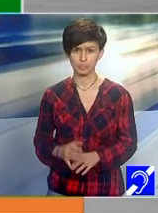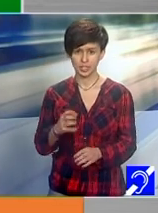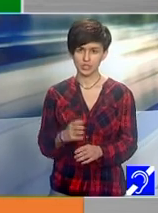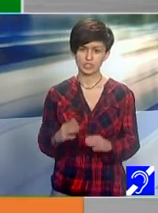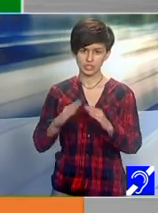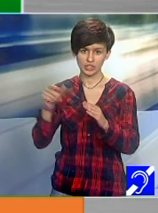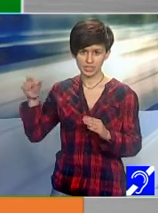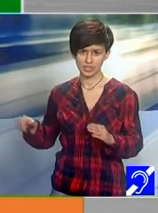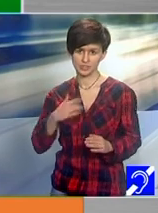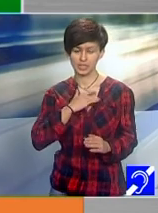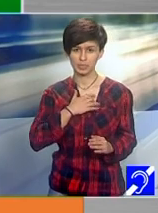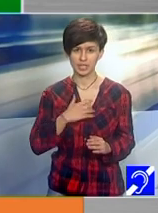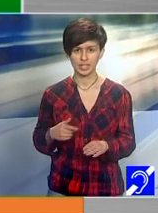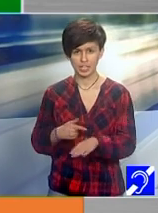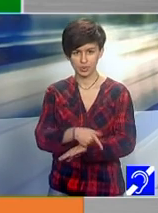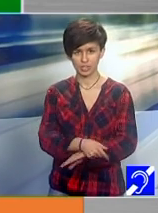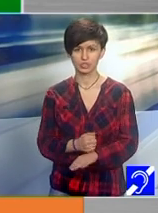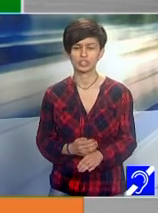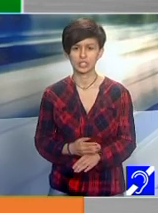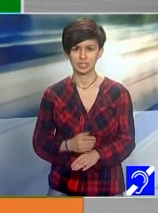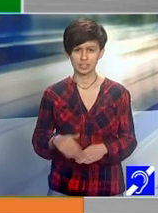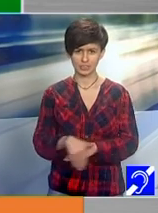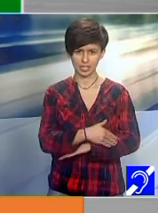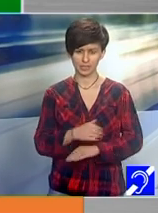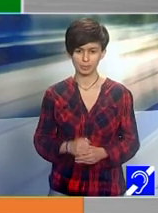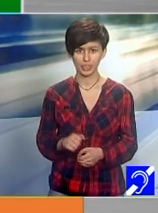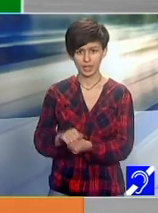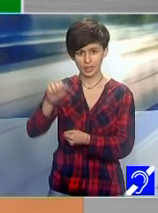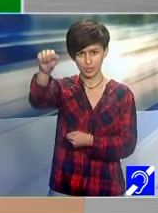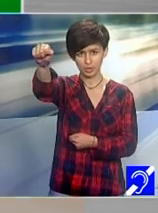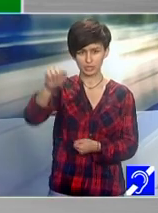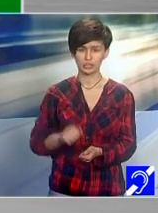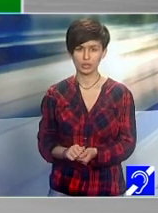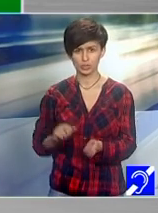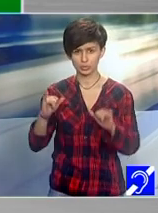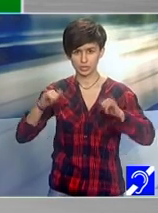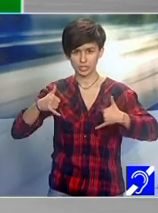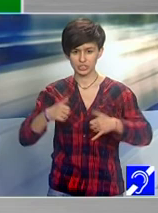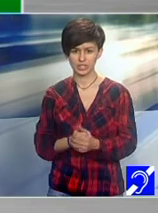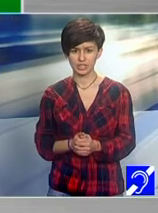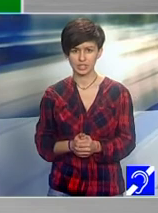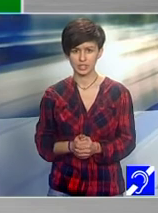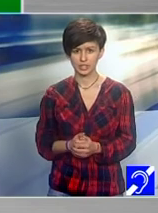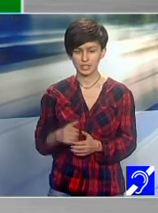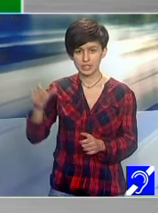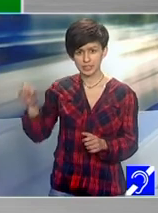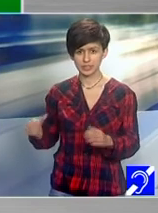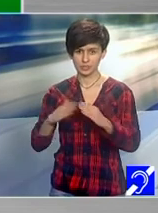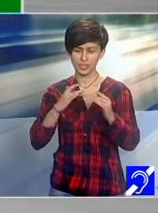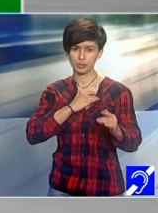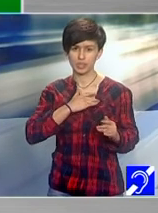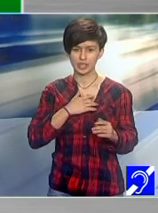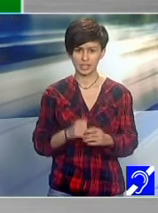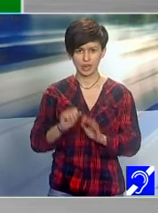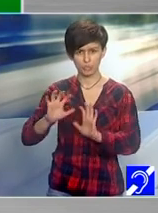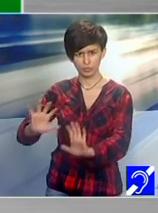stradă. Protestul s-a soldat cu incidente. Câteva sute de fermieri au forțat cordonul de jandarmi în încercarea de a pătrunde în